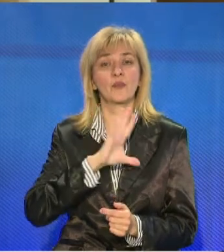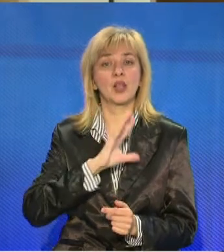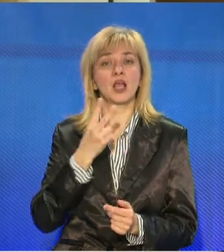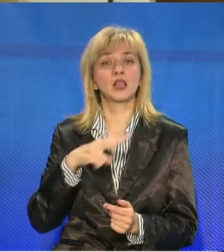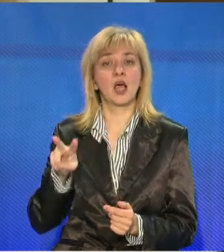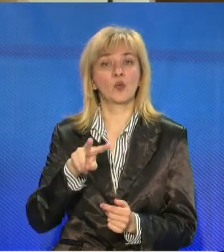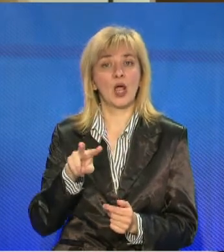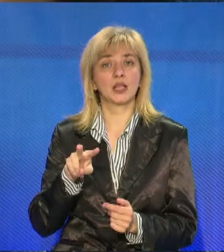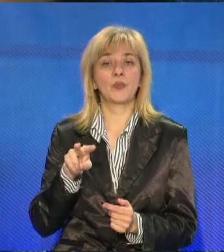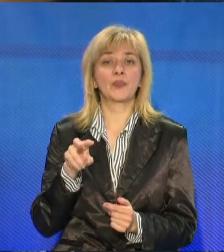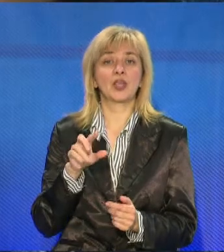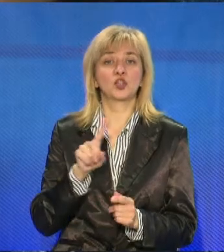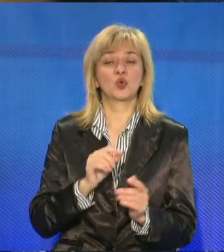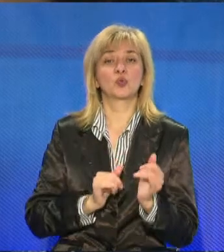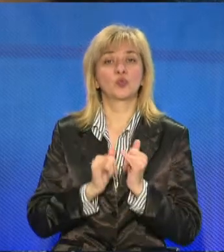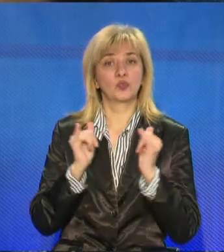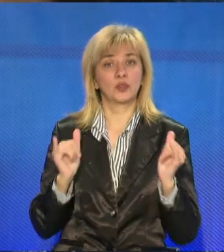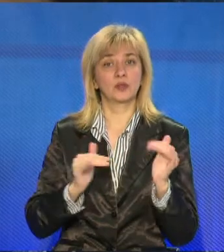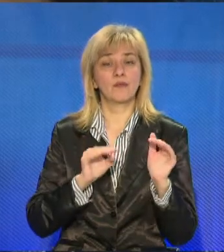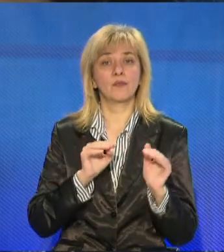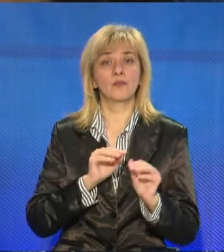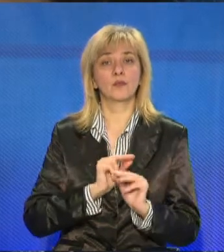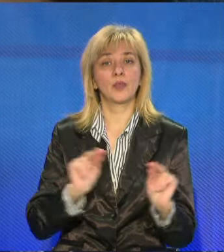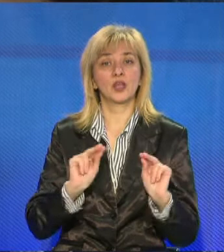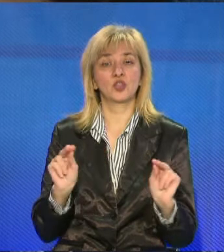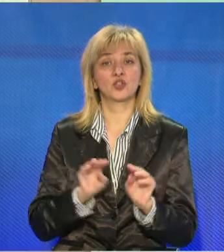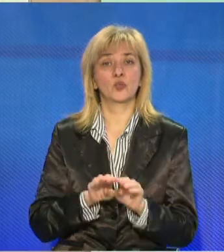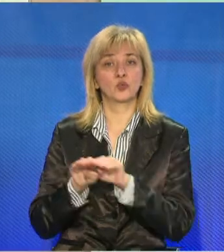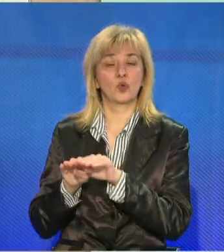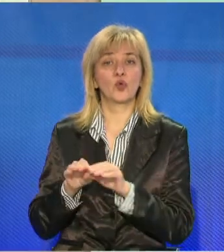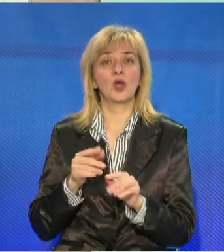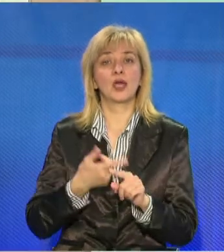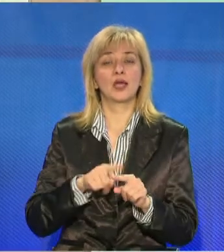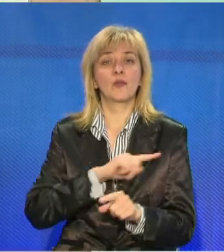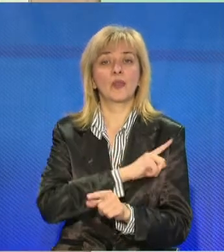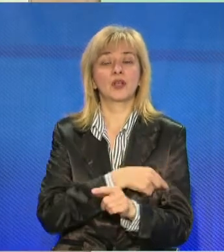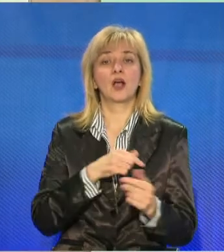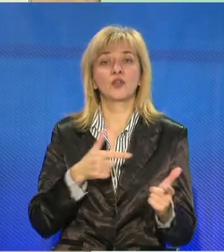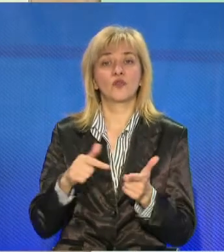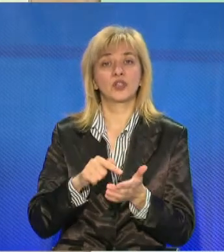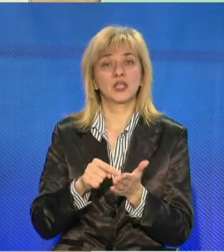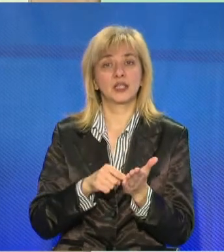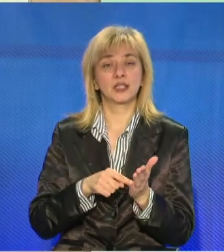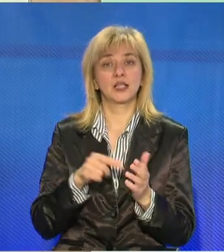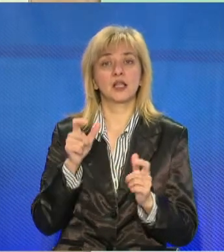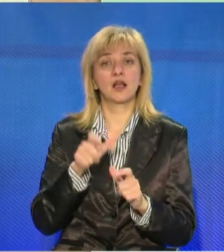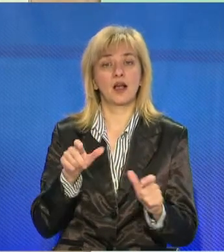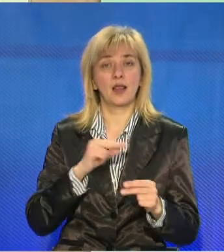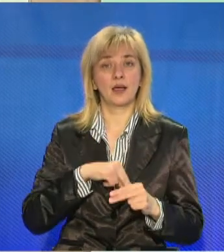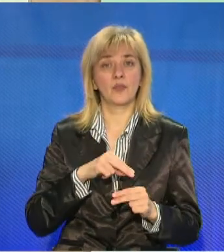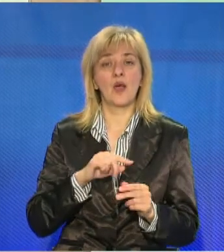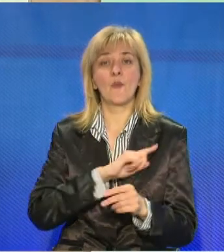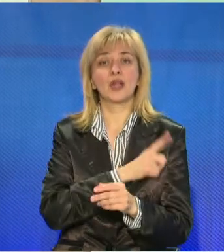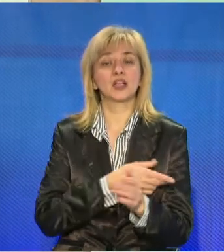методичного узровню. И этим потенциалом она готова делиться с коллегами. Потенциал педагогов, участников конкурса